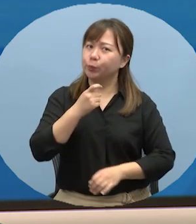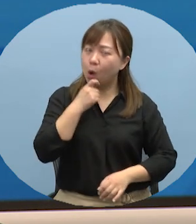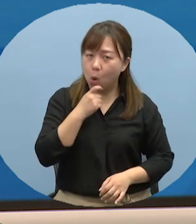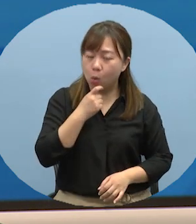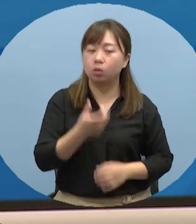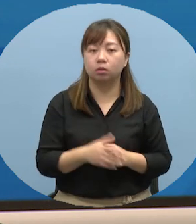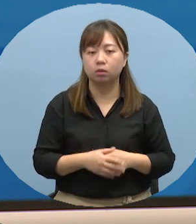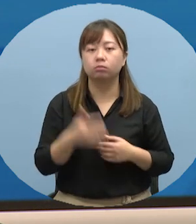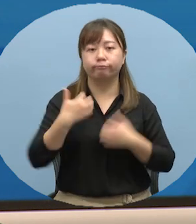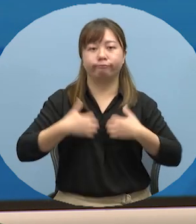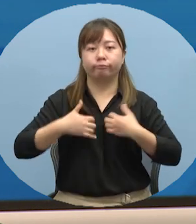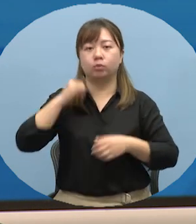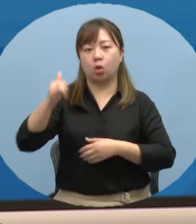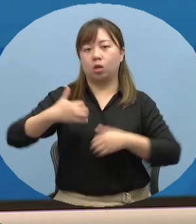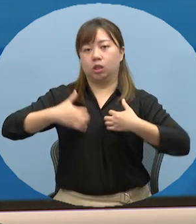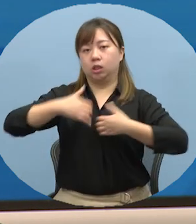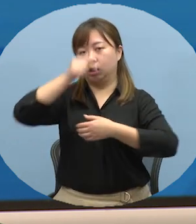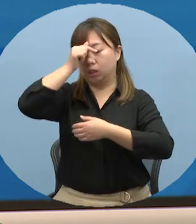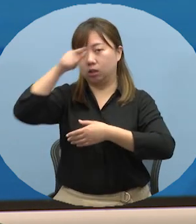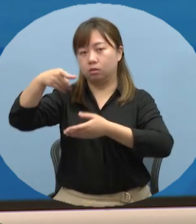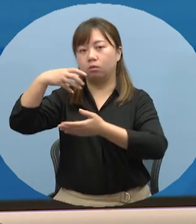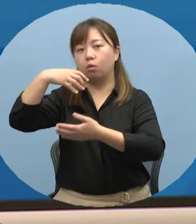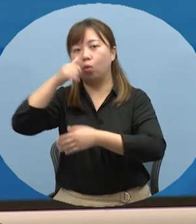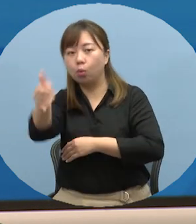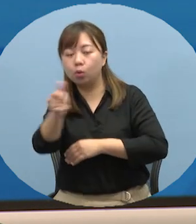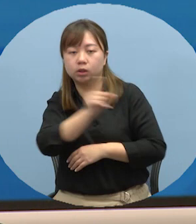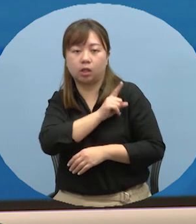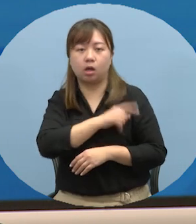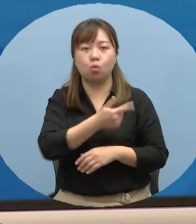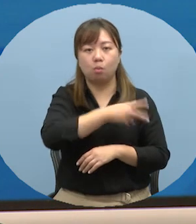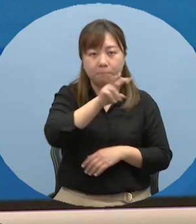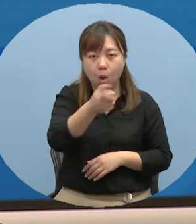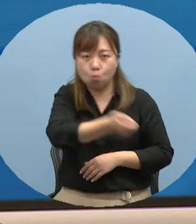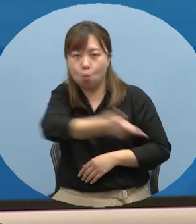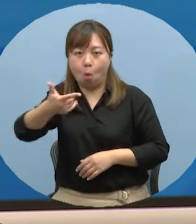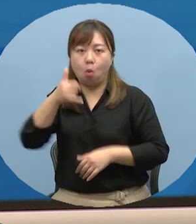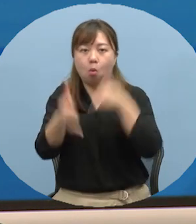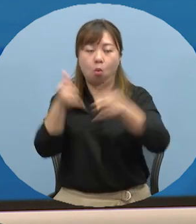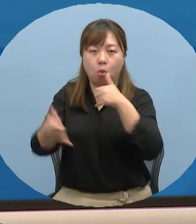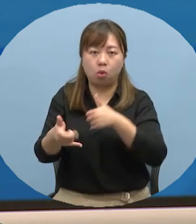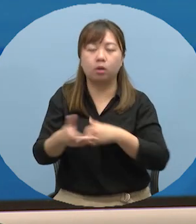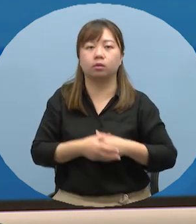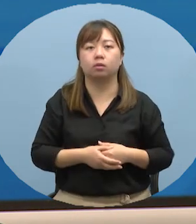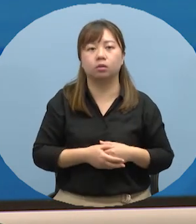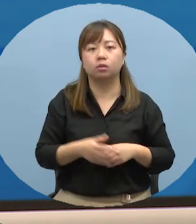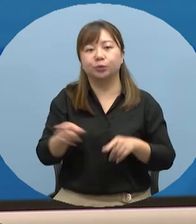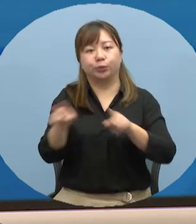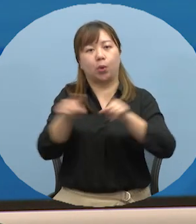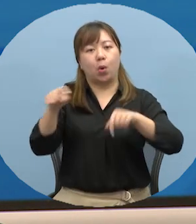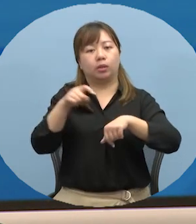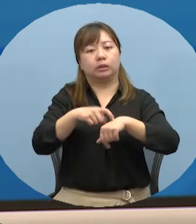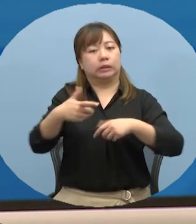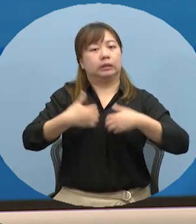症室。好多急症室咧出現咗大量嘅求診人士，佢哋咧係需要長時間喺急症室